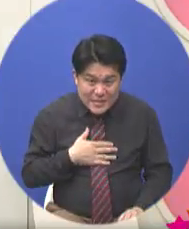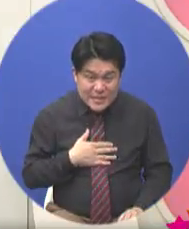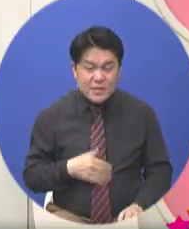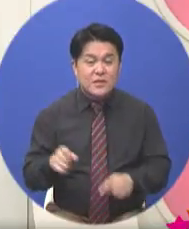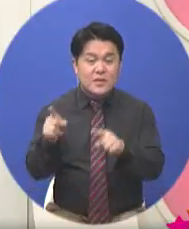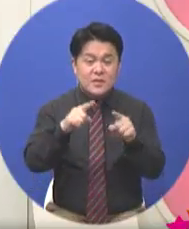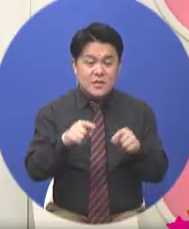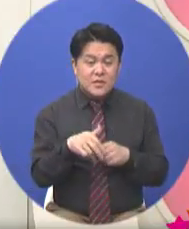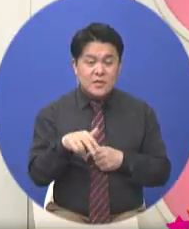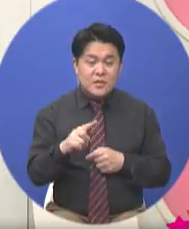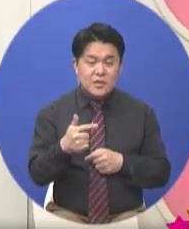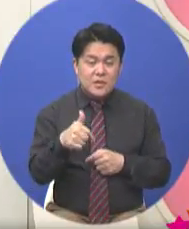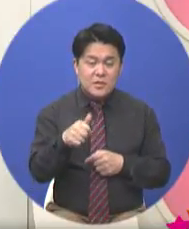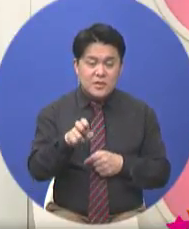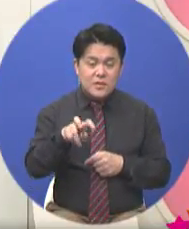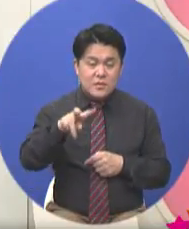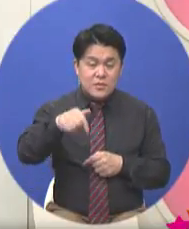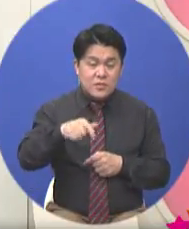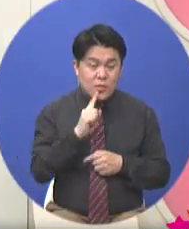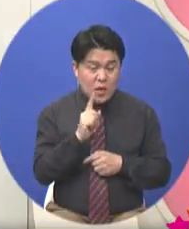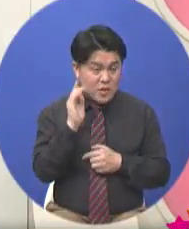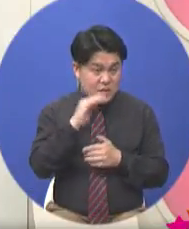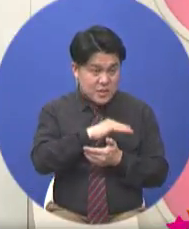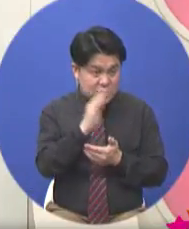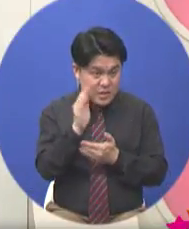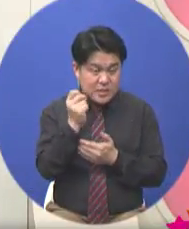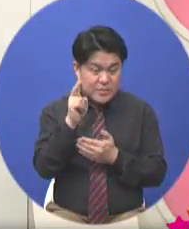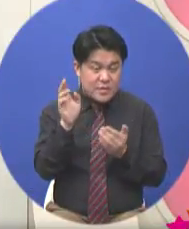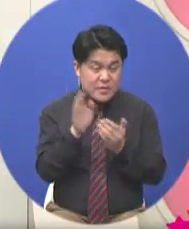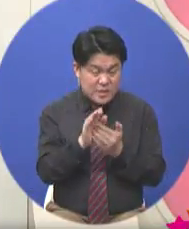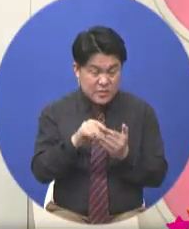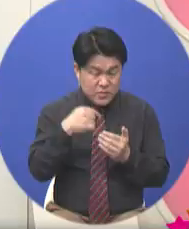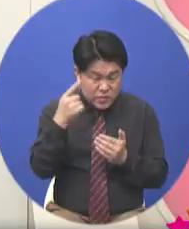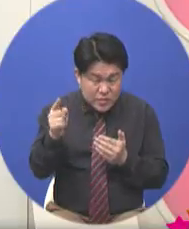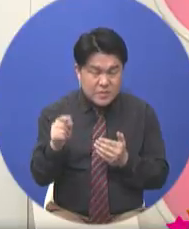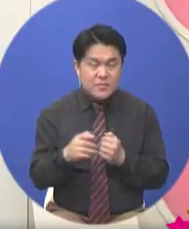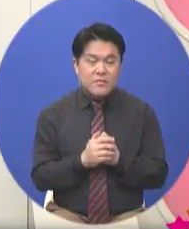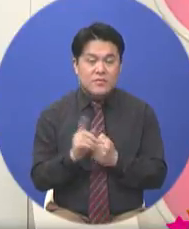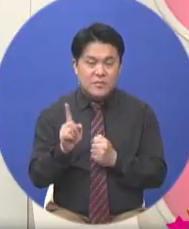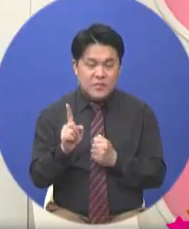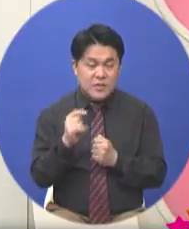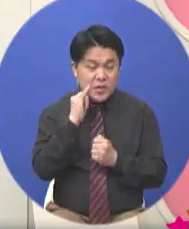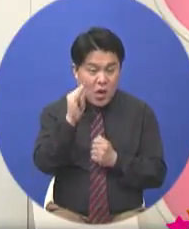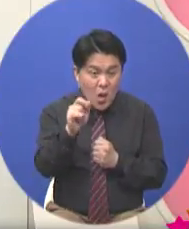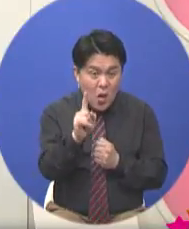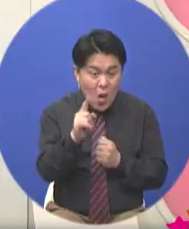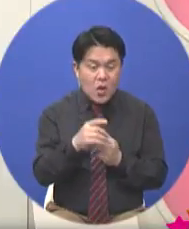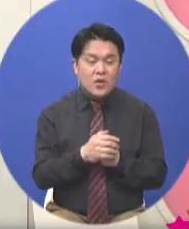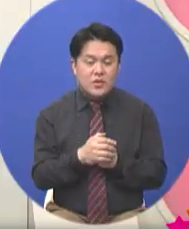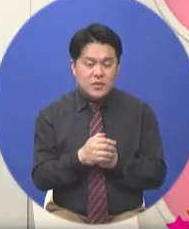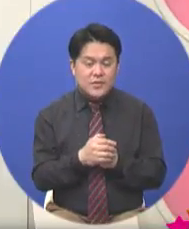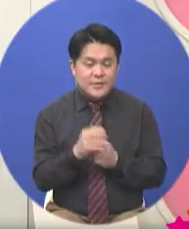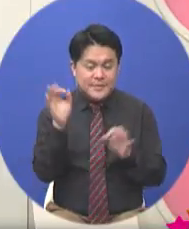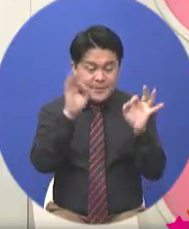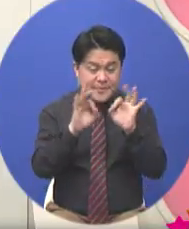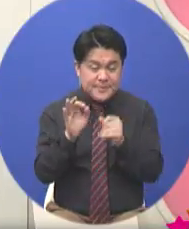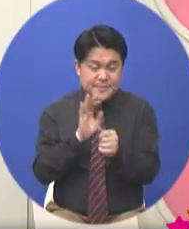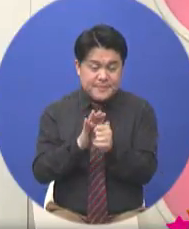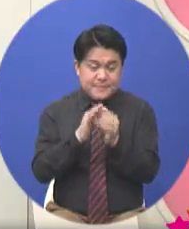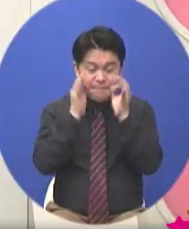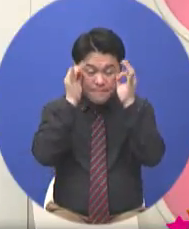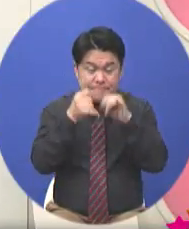예. 전금숙님 사연을 저희가 더 방송 끝나고 난 다음에도 네. 연락을 해서 찾는